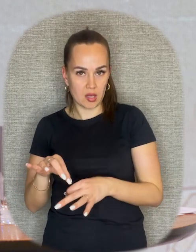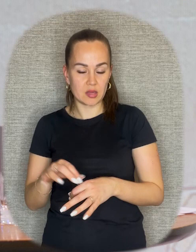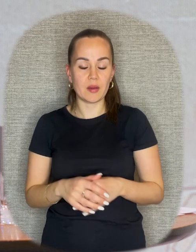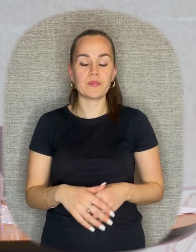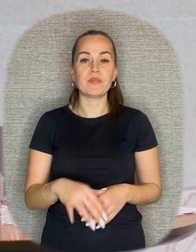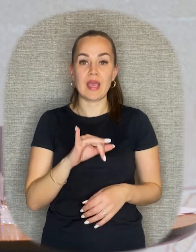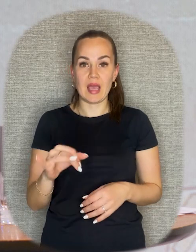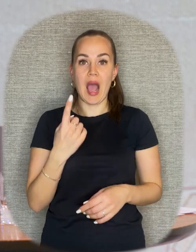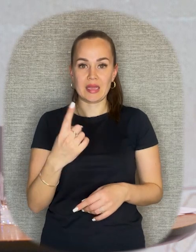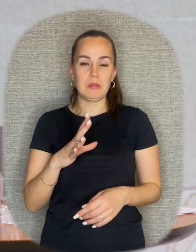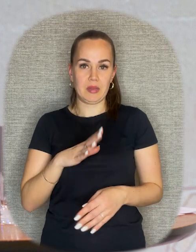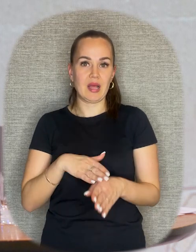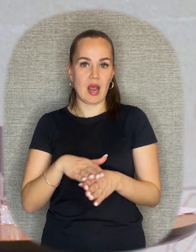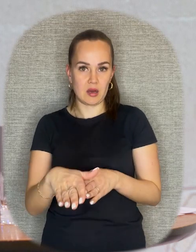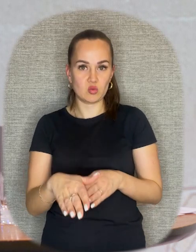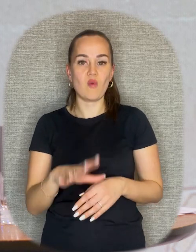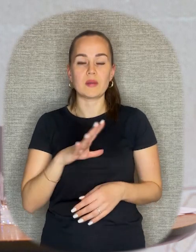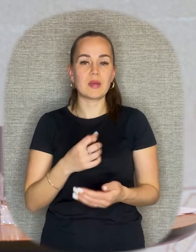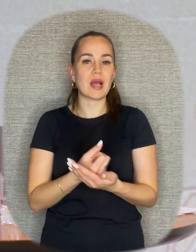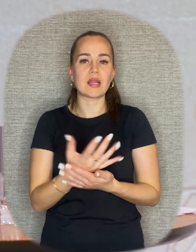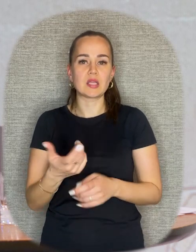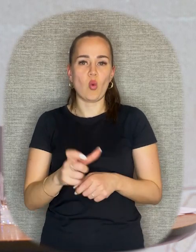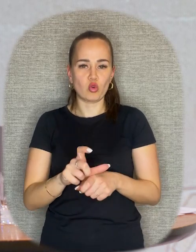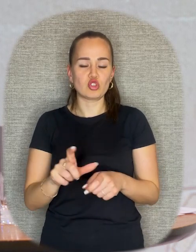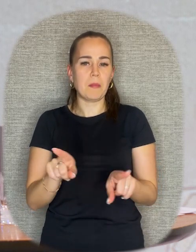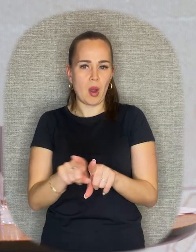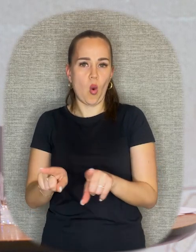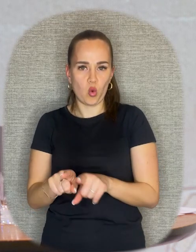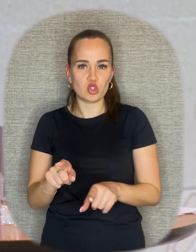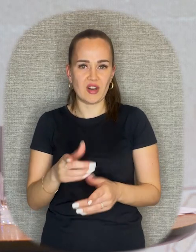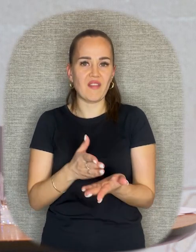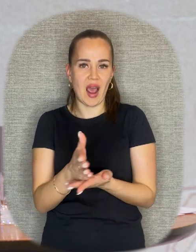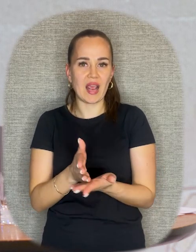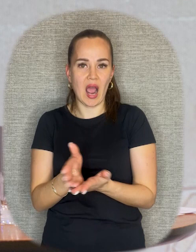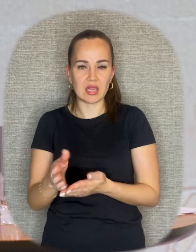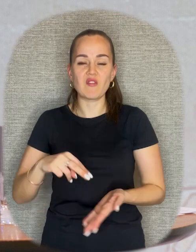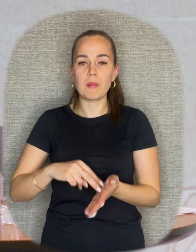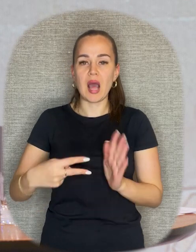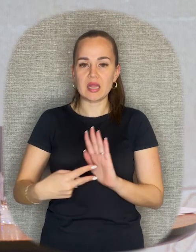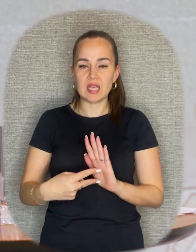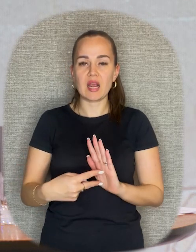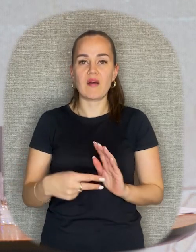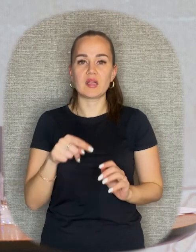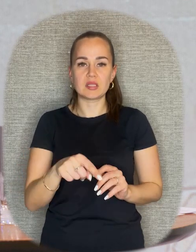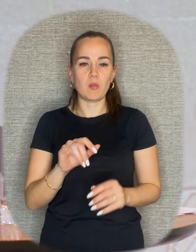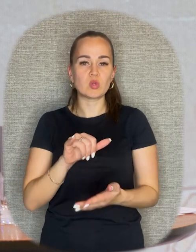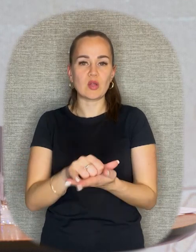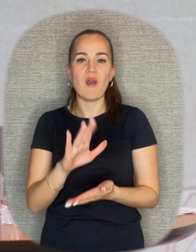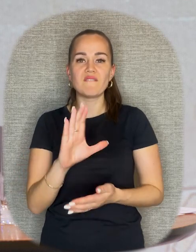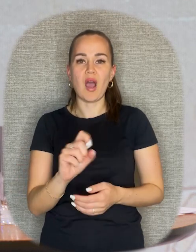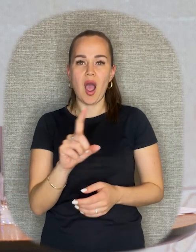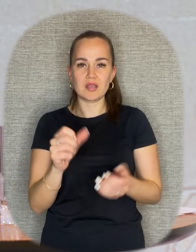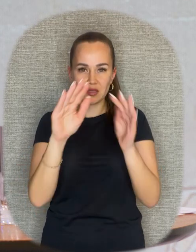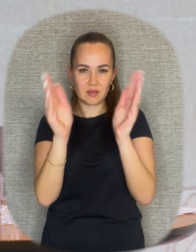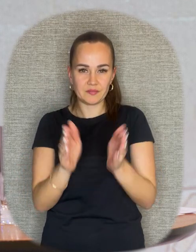тем не менее проект был рекомендован к приобретению было всего два проекта и вот один из них доработанный был реализован там было